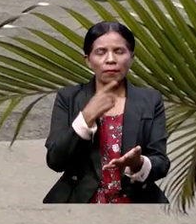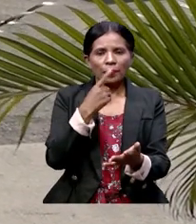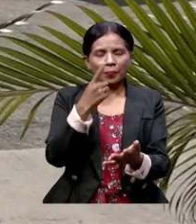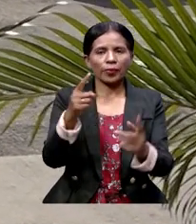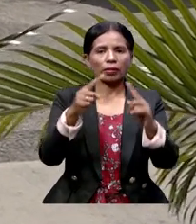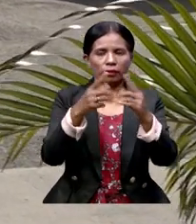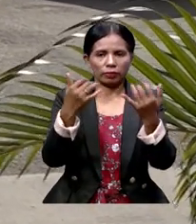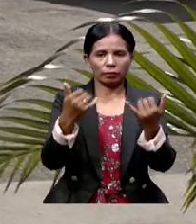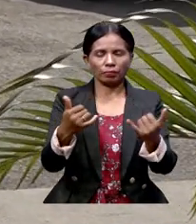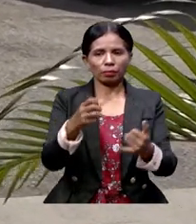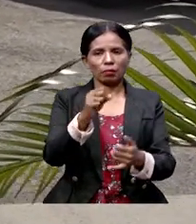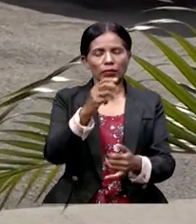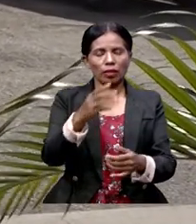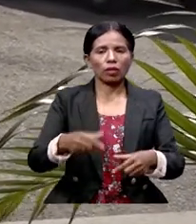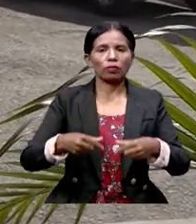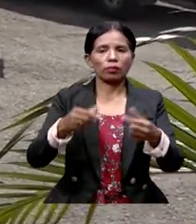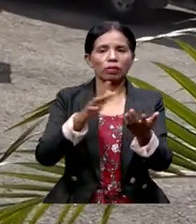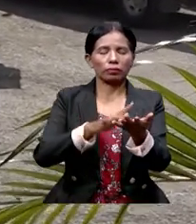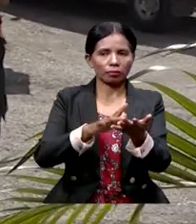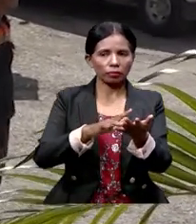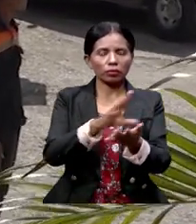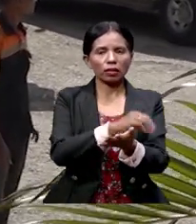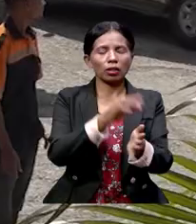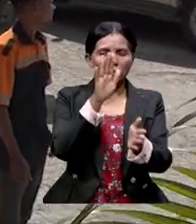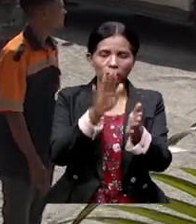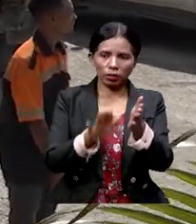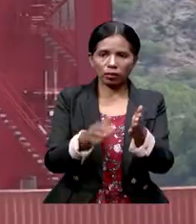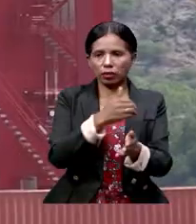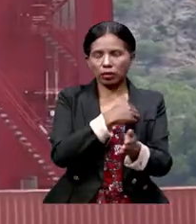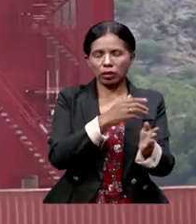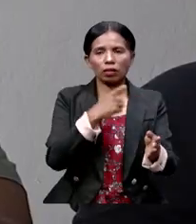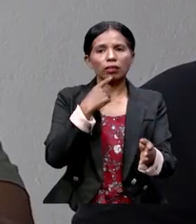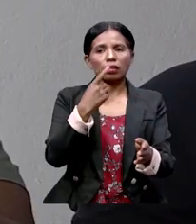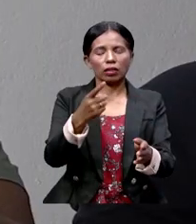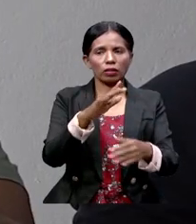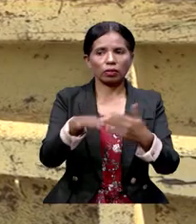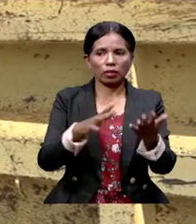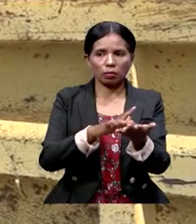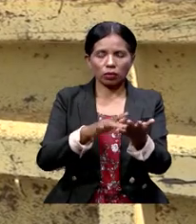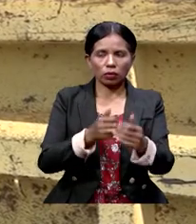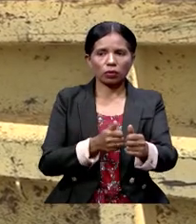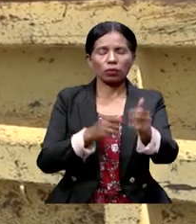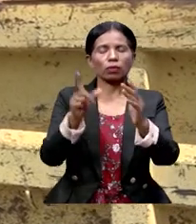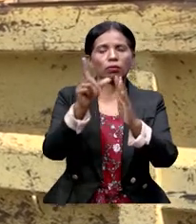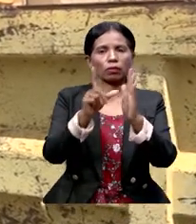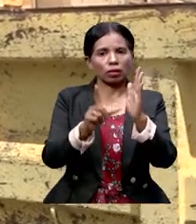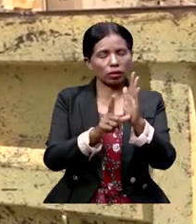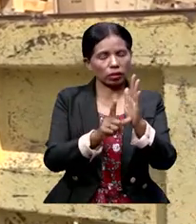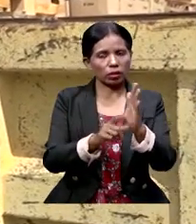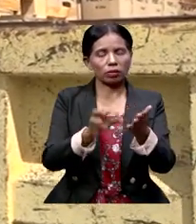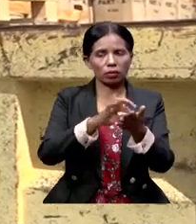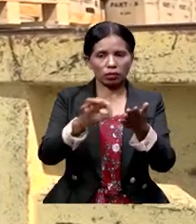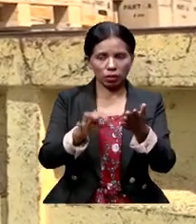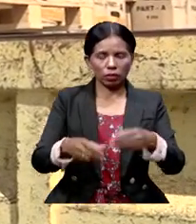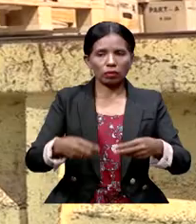beto hin Lorenz Salimago fornece ai moruk ho quantidade ki si deu hatan hotu ai moruk tu ir lista nebe iha contrato laran ho di